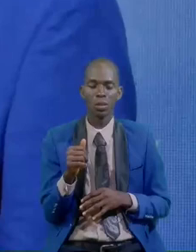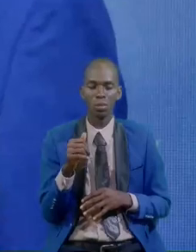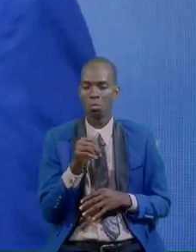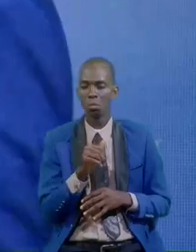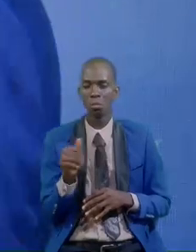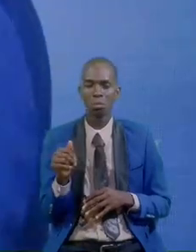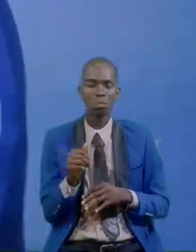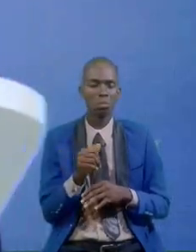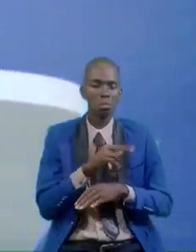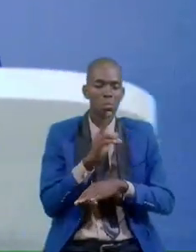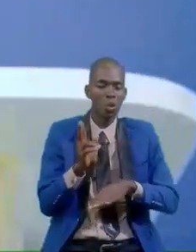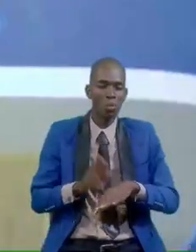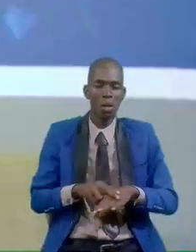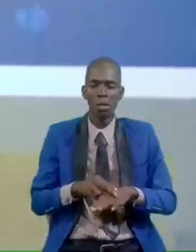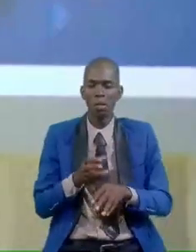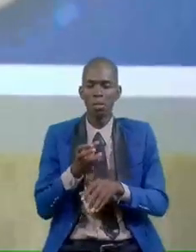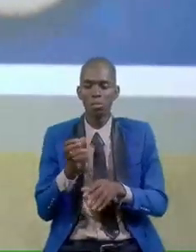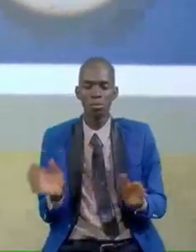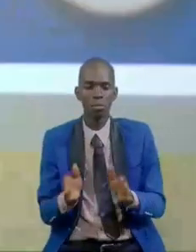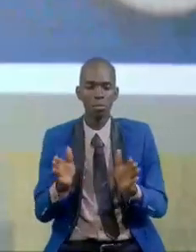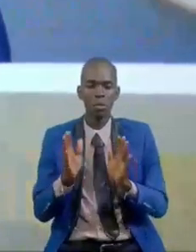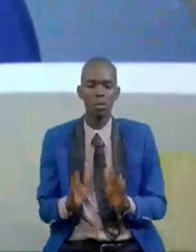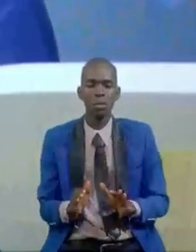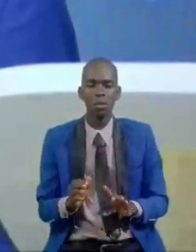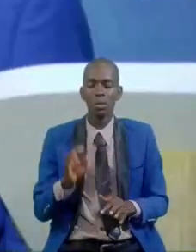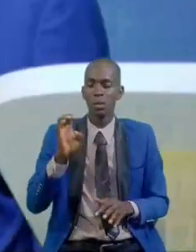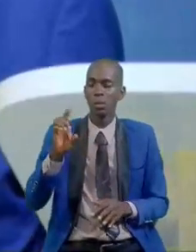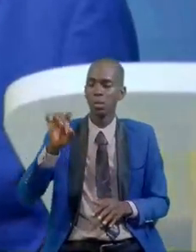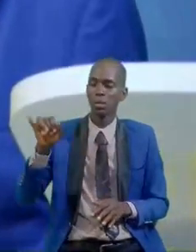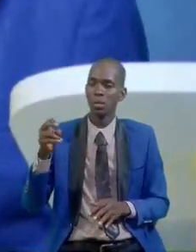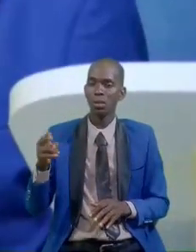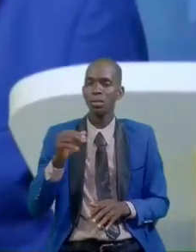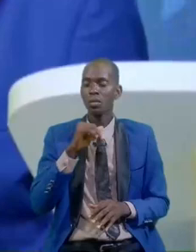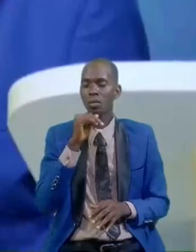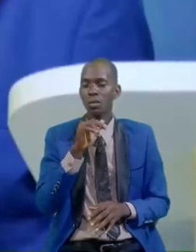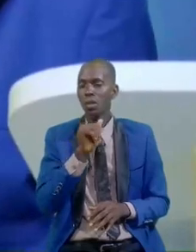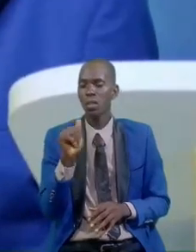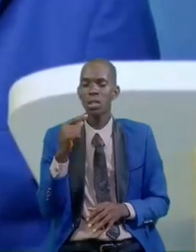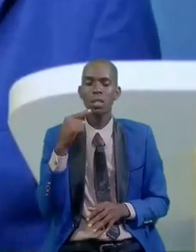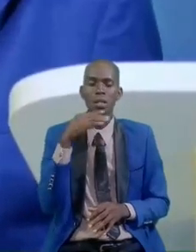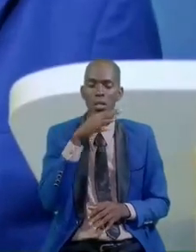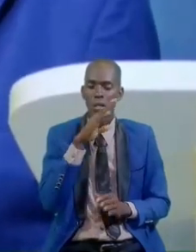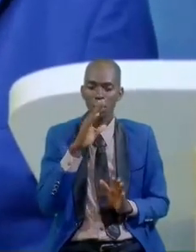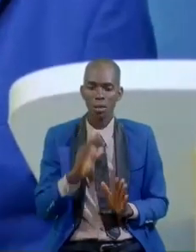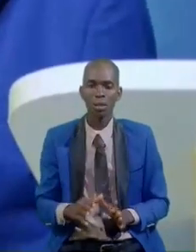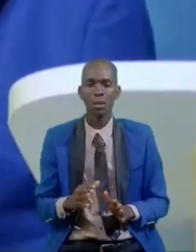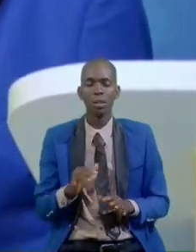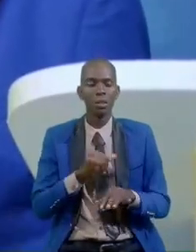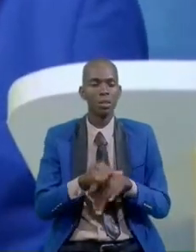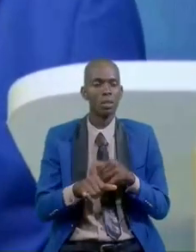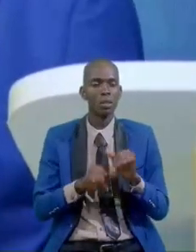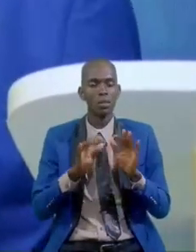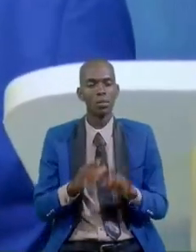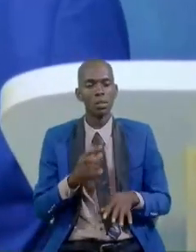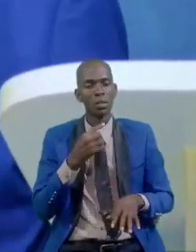pas un motivateur séculier. Élie, pas un menteur, un trompeur, pensant et